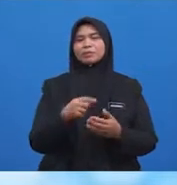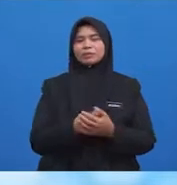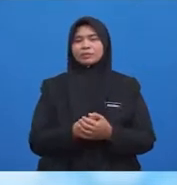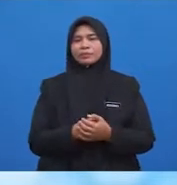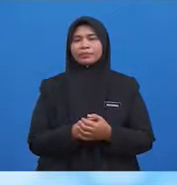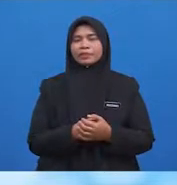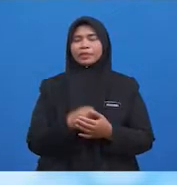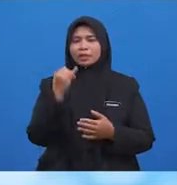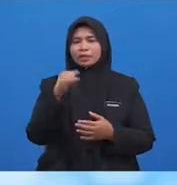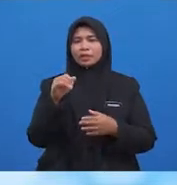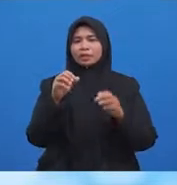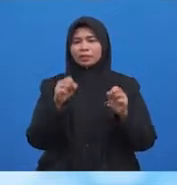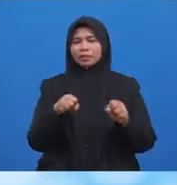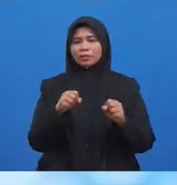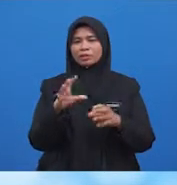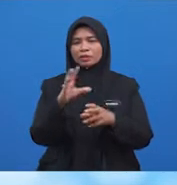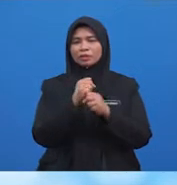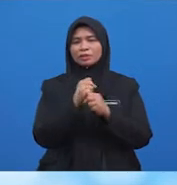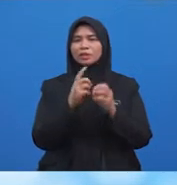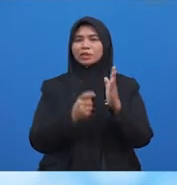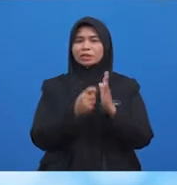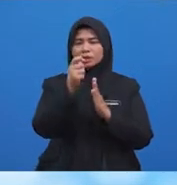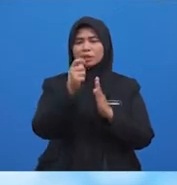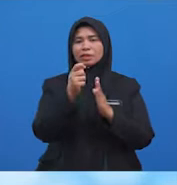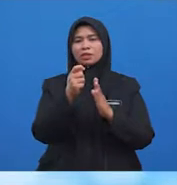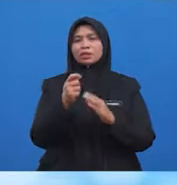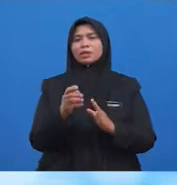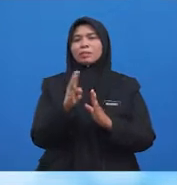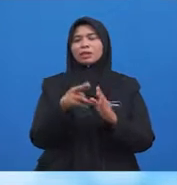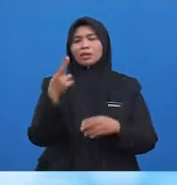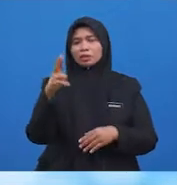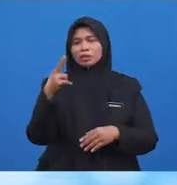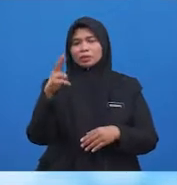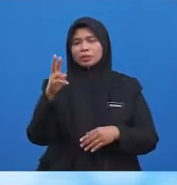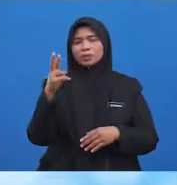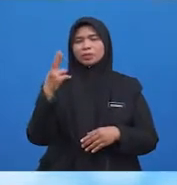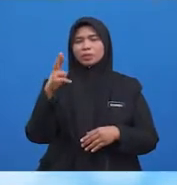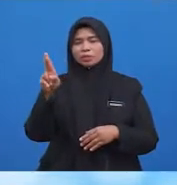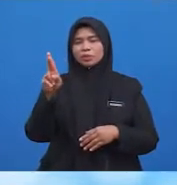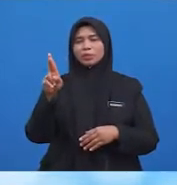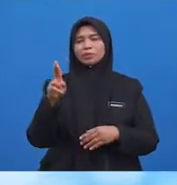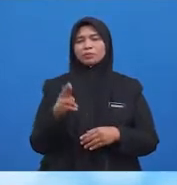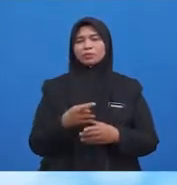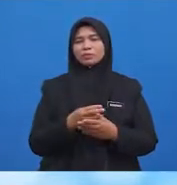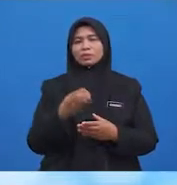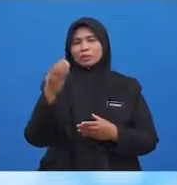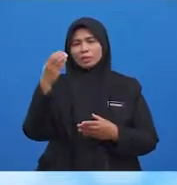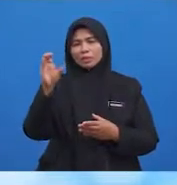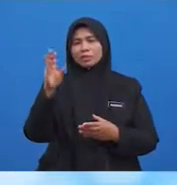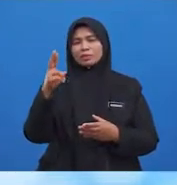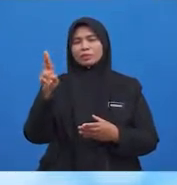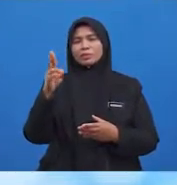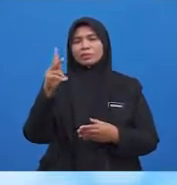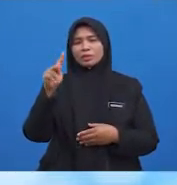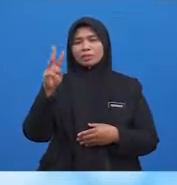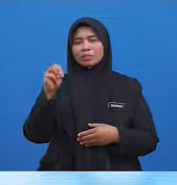ia boleh mencapai ketinggian beratus ribu KM dan body kekal